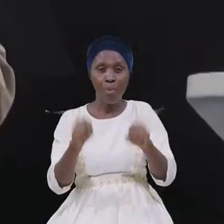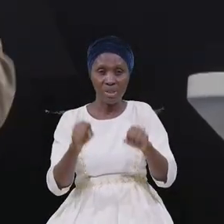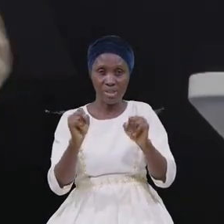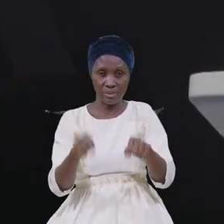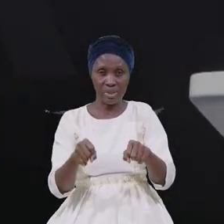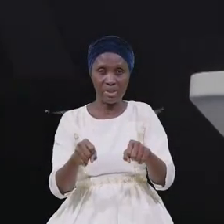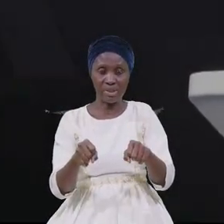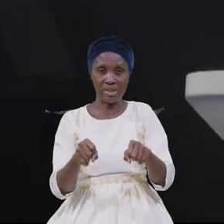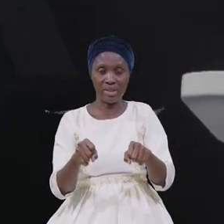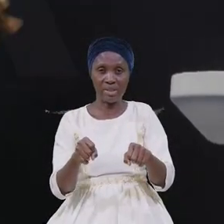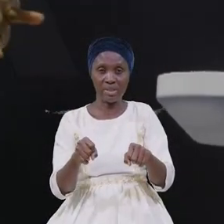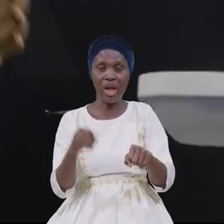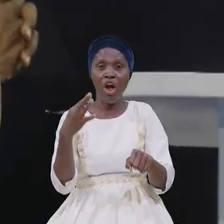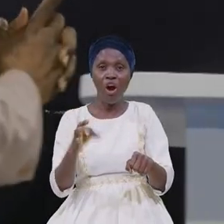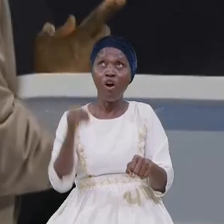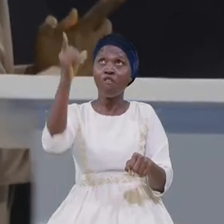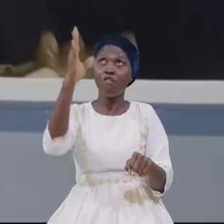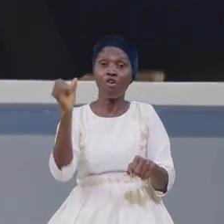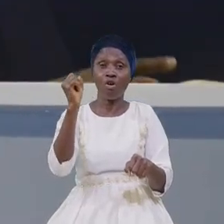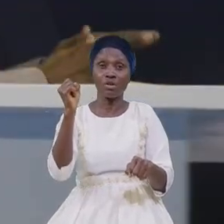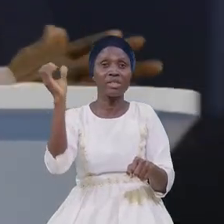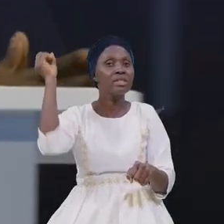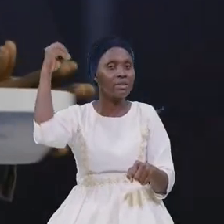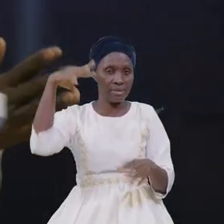présentes de la grâce de Dieu.